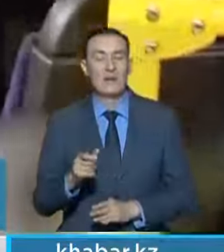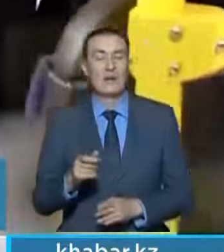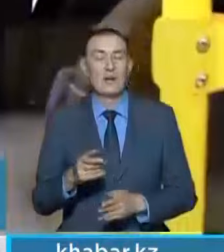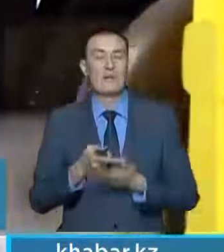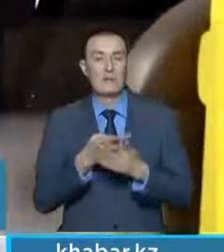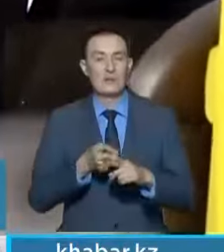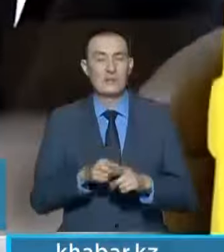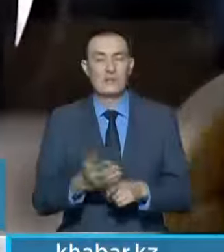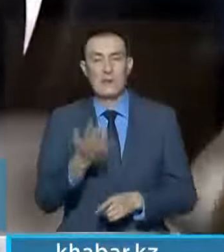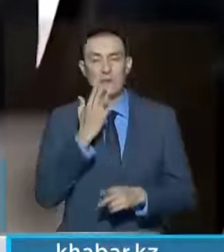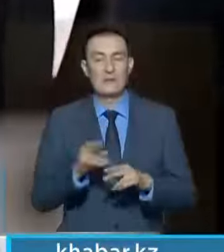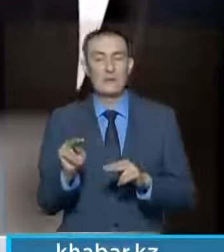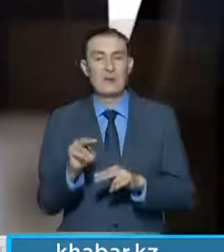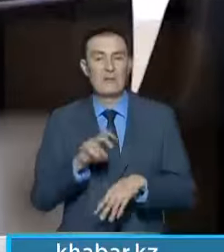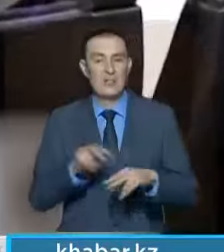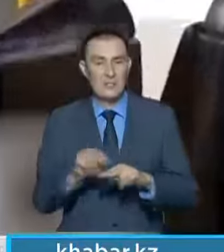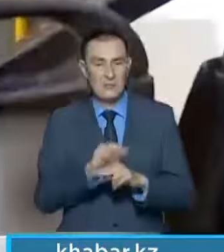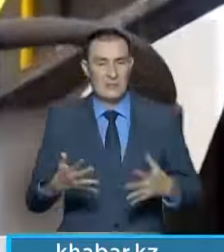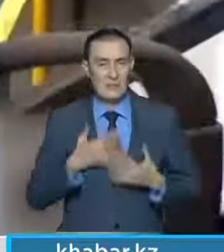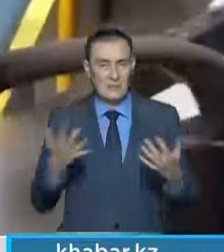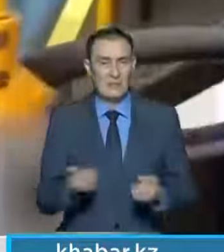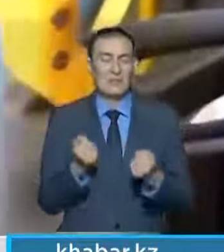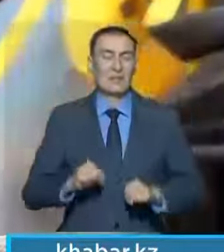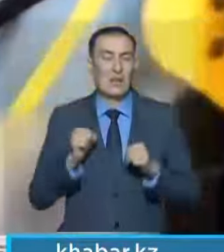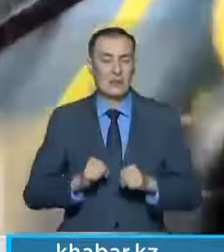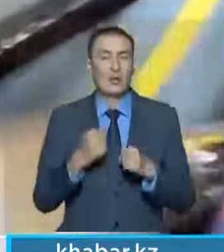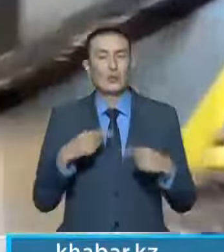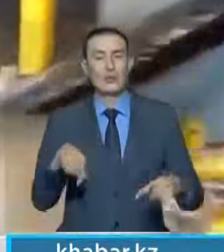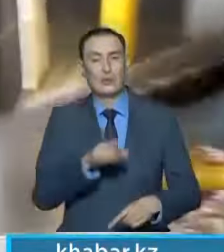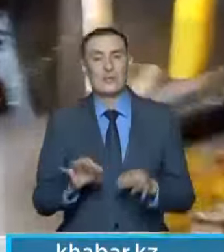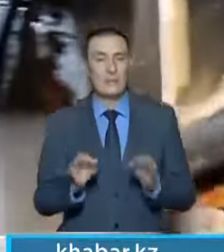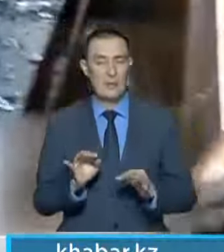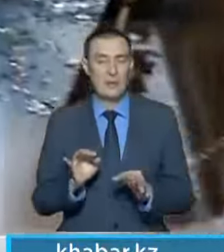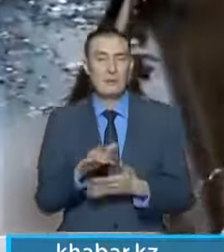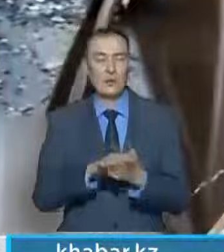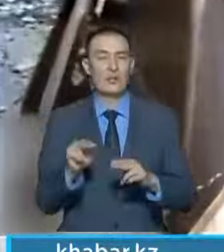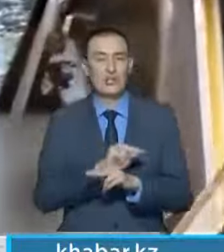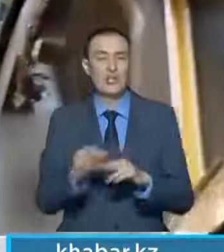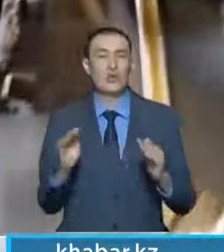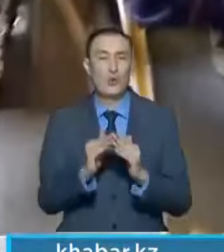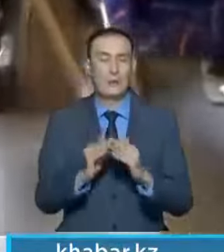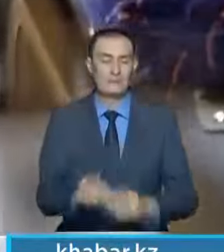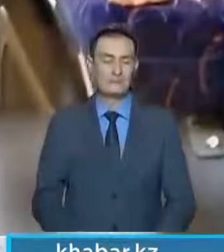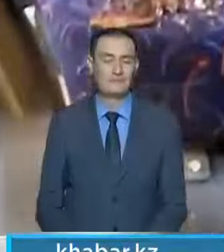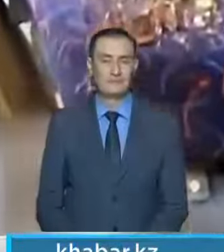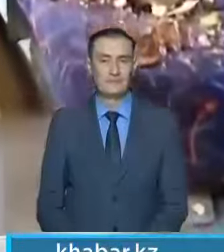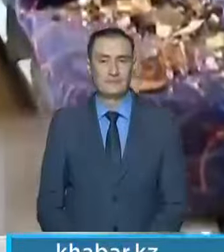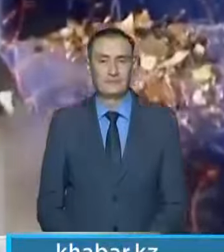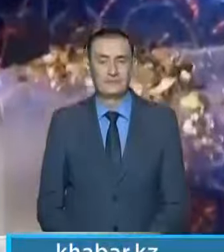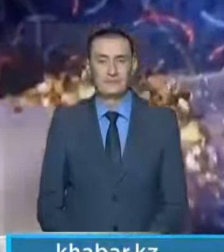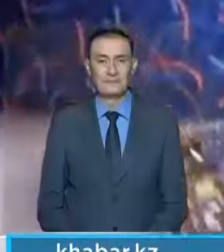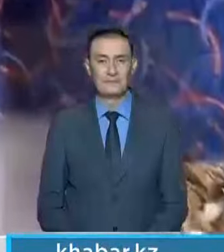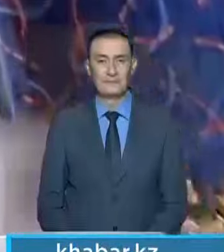реанимации. Медики сейчас борются за его жизнь. Состояние остальных пациентов стабильная. Они продолжат лечение амбулаторно.